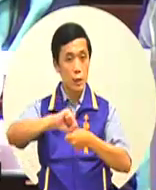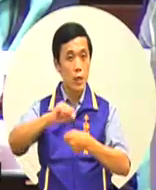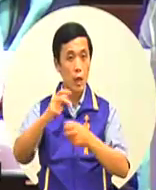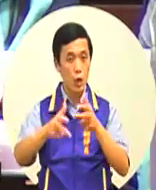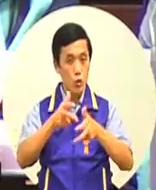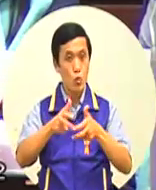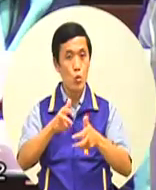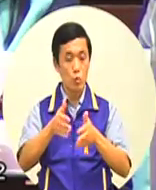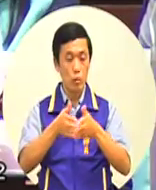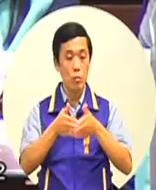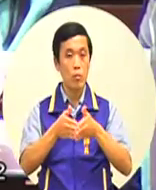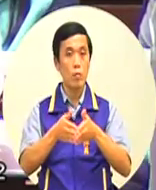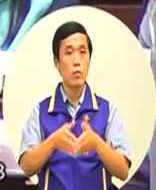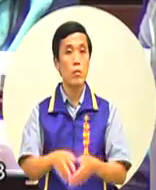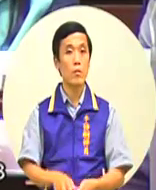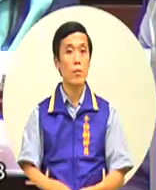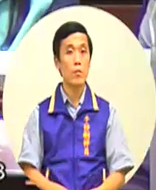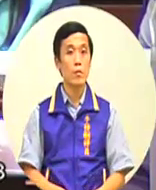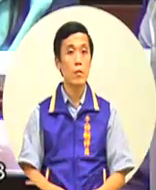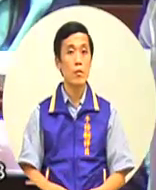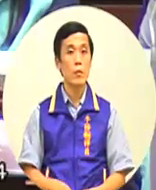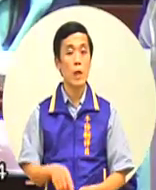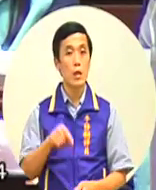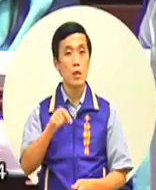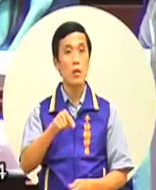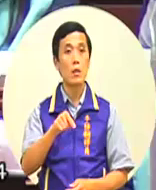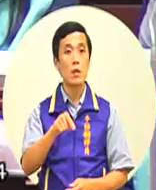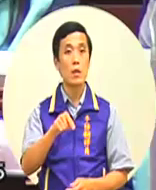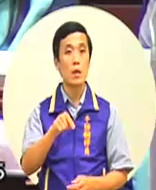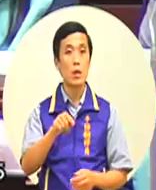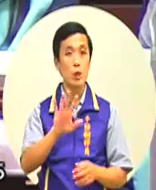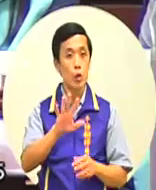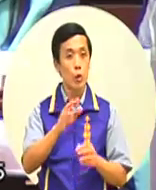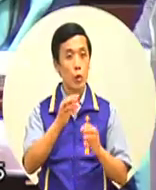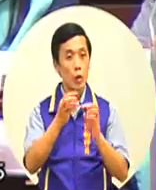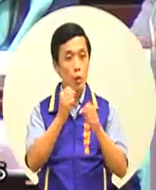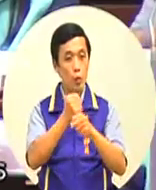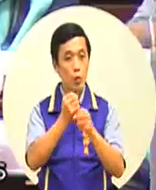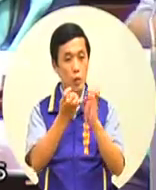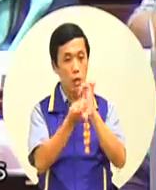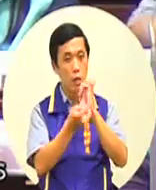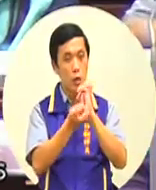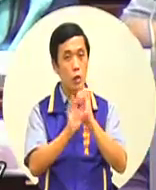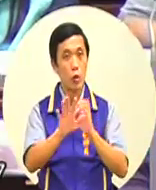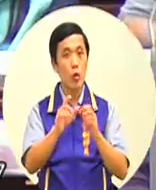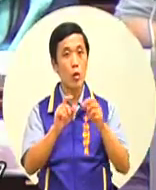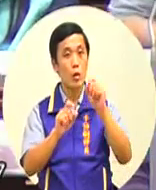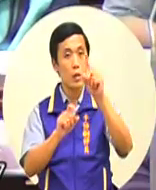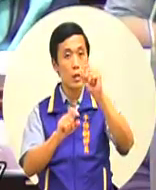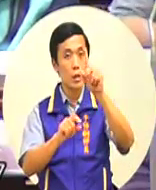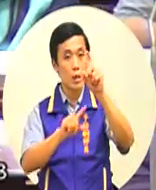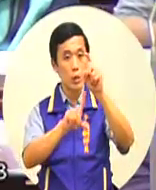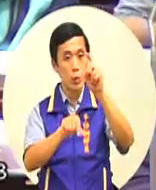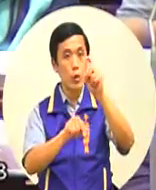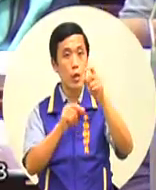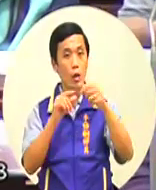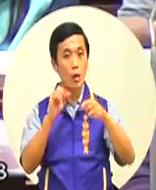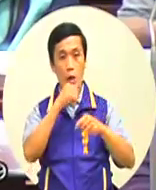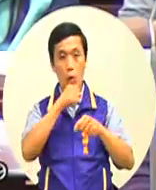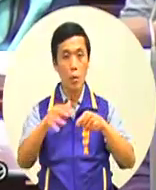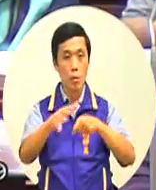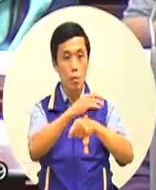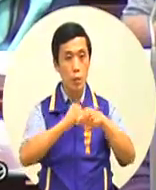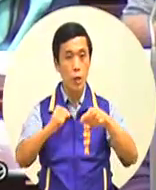那所以这个部分有很多细则，因为我们十一月全国都开始 2.0